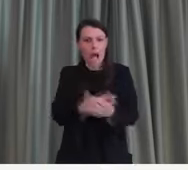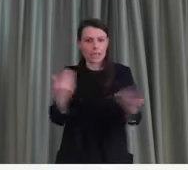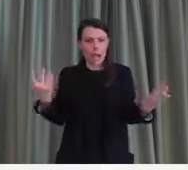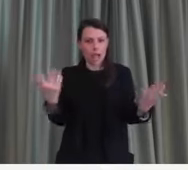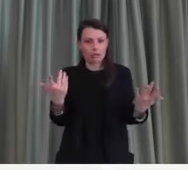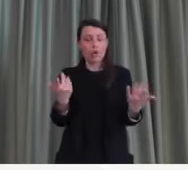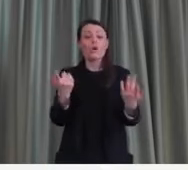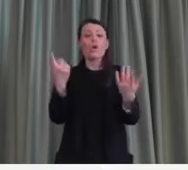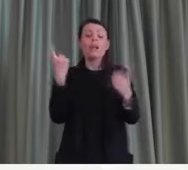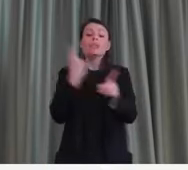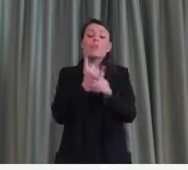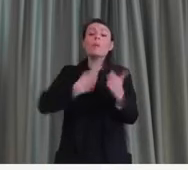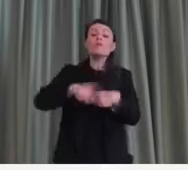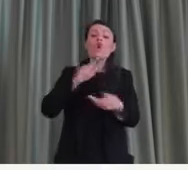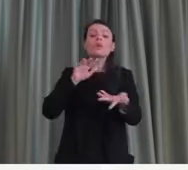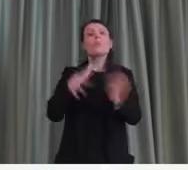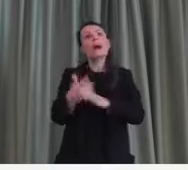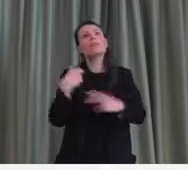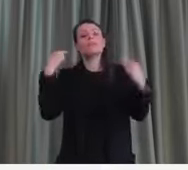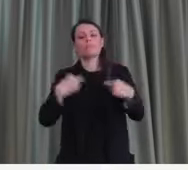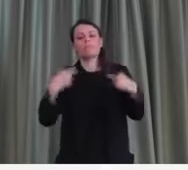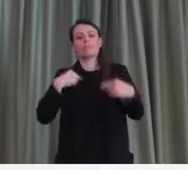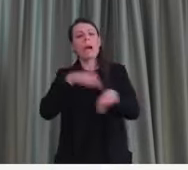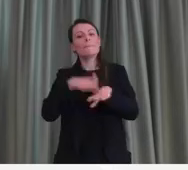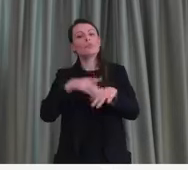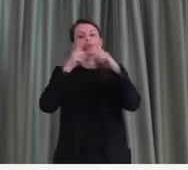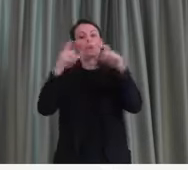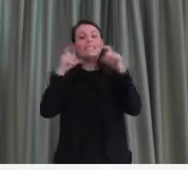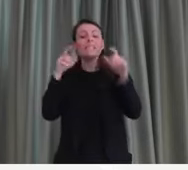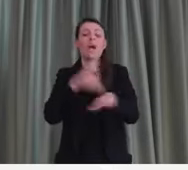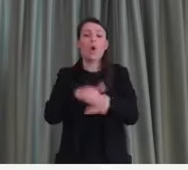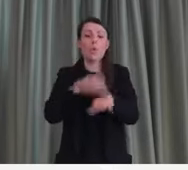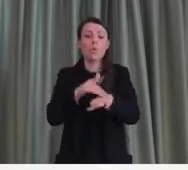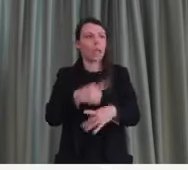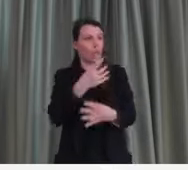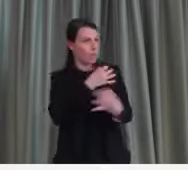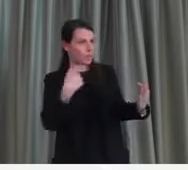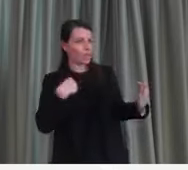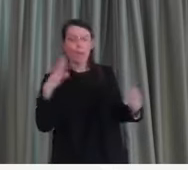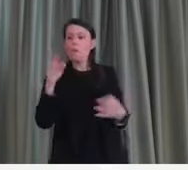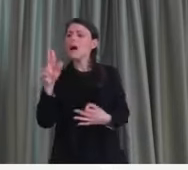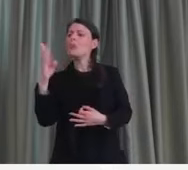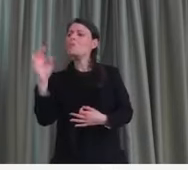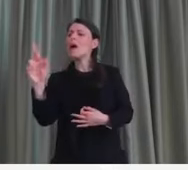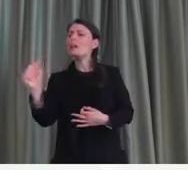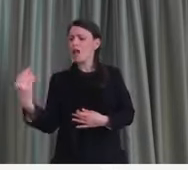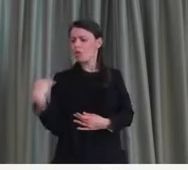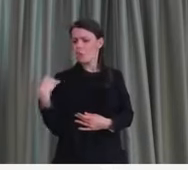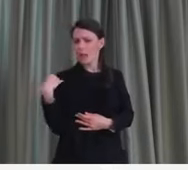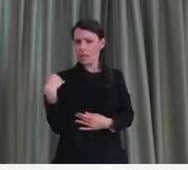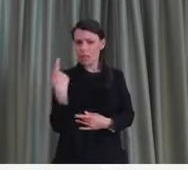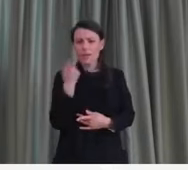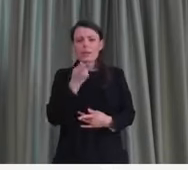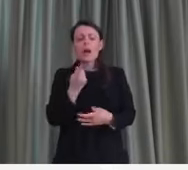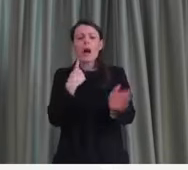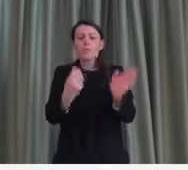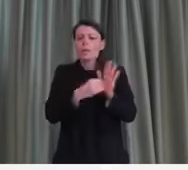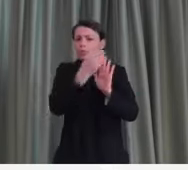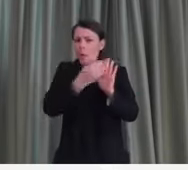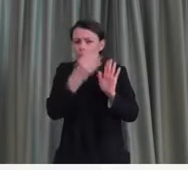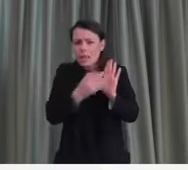parola rispondiamo a barbara che ci chiedeva bene l'applicazione ottimo ma perché non valutate teste sia per